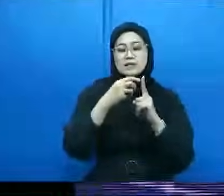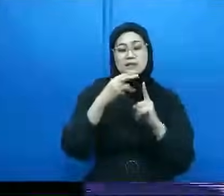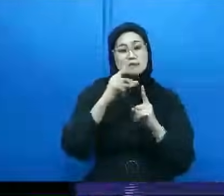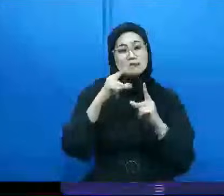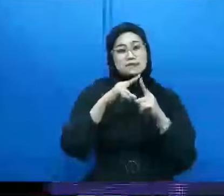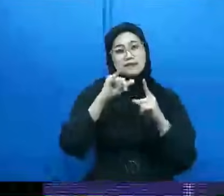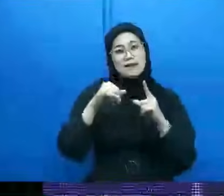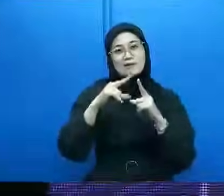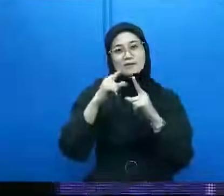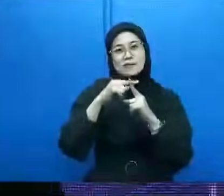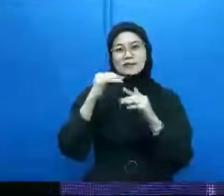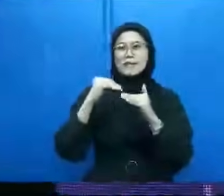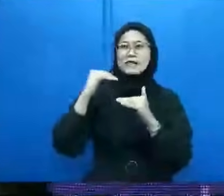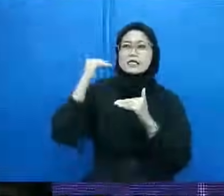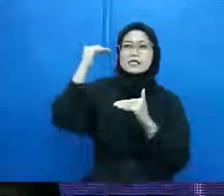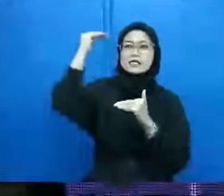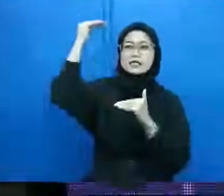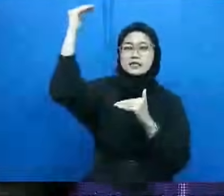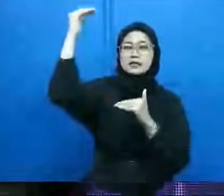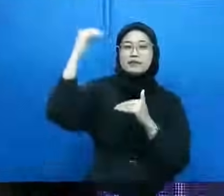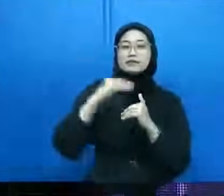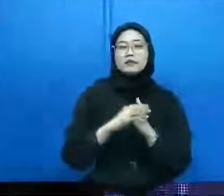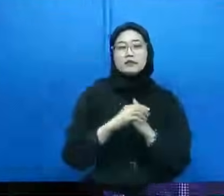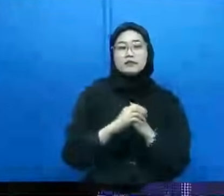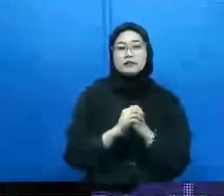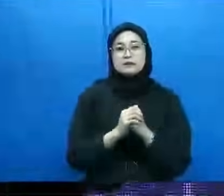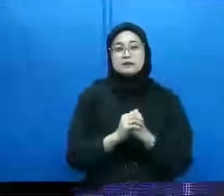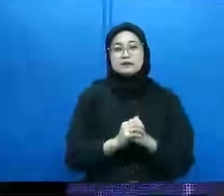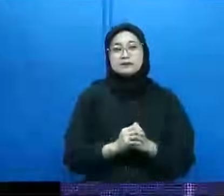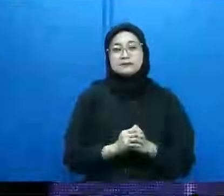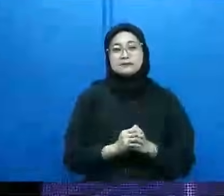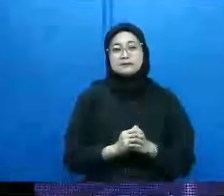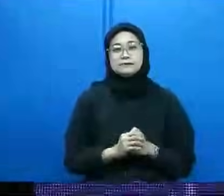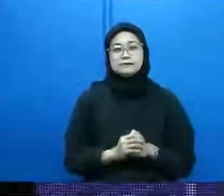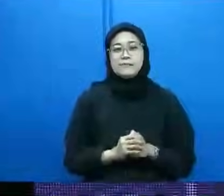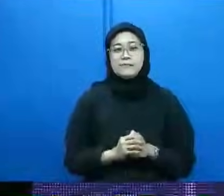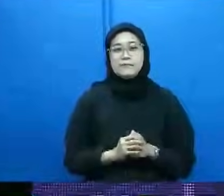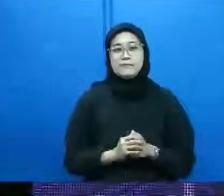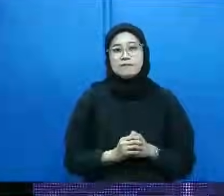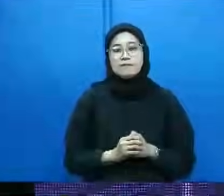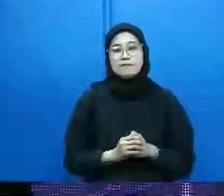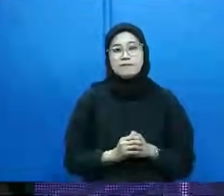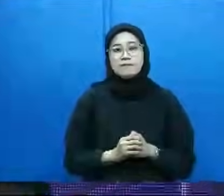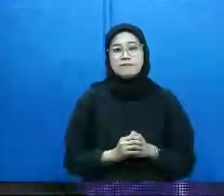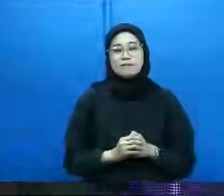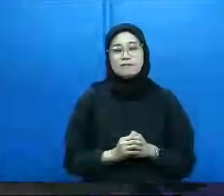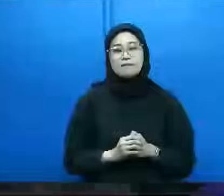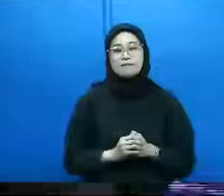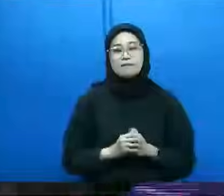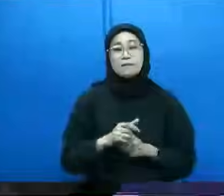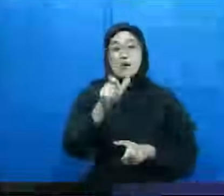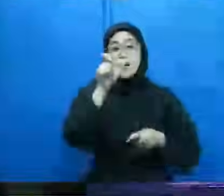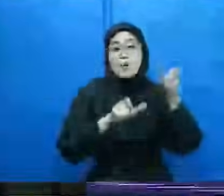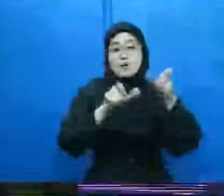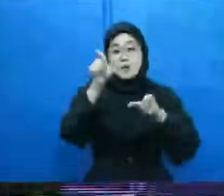pernah hidup di bumi. Langsung kata Allah mengatakan, A'zamu darajatan indallah. Orang-orang yang